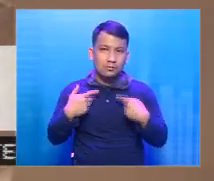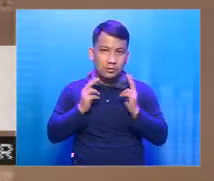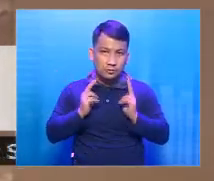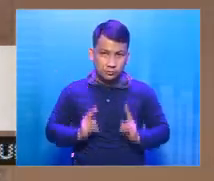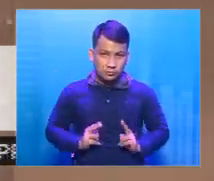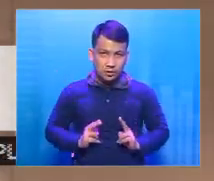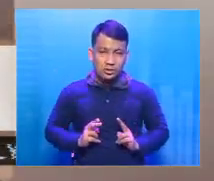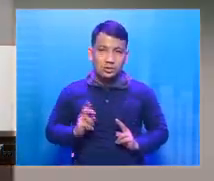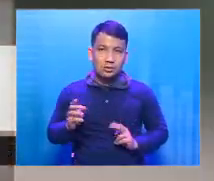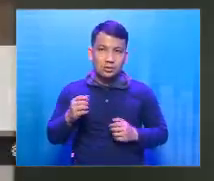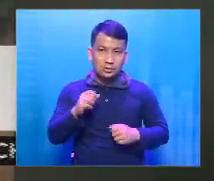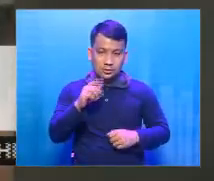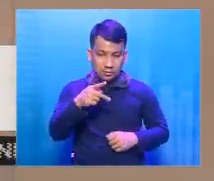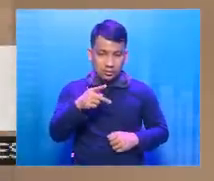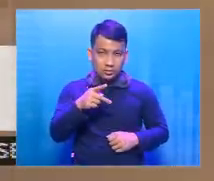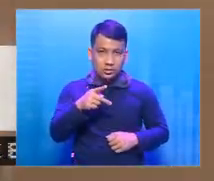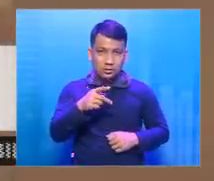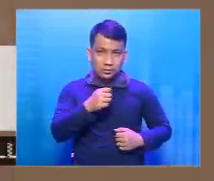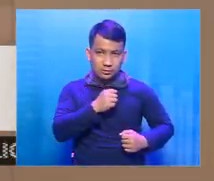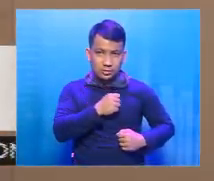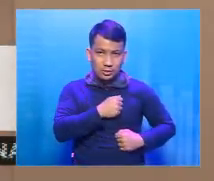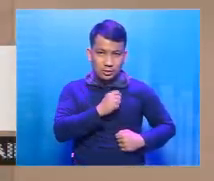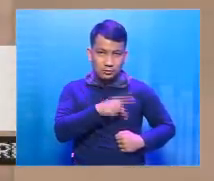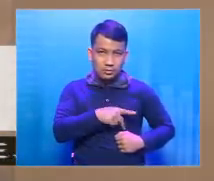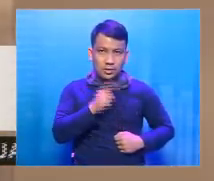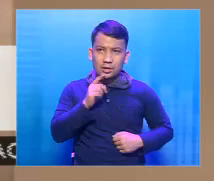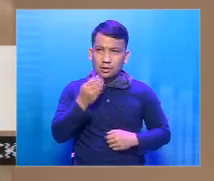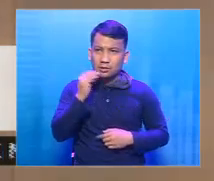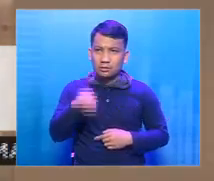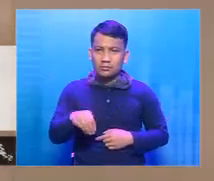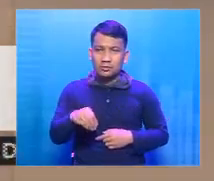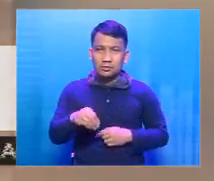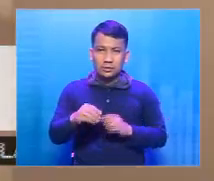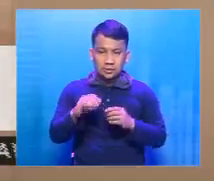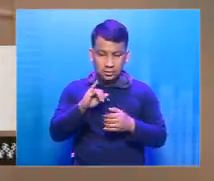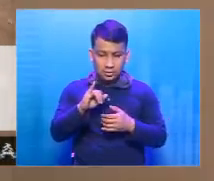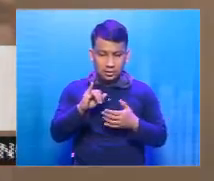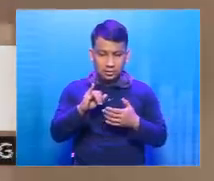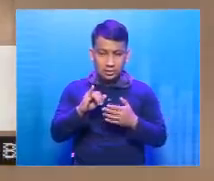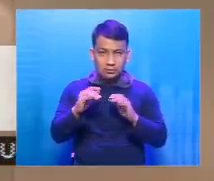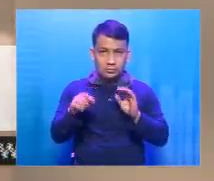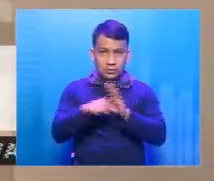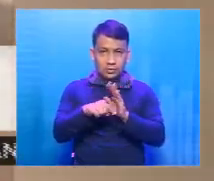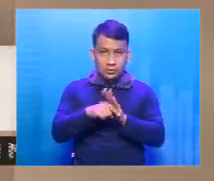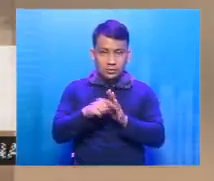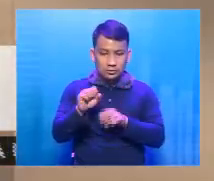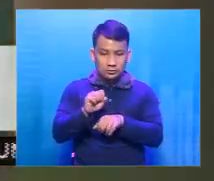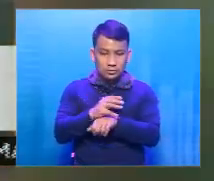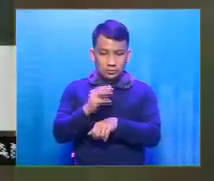nakasuot ng uniforme ng Philippine Army at paglabag sa ordinansa ng COVID-19 health protocols ng San